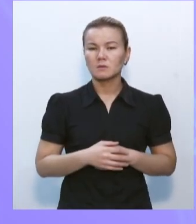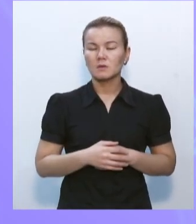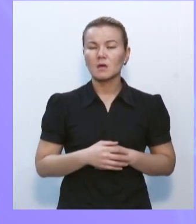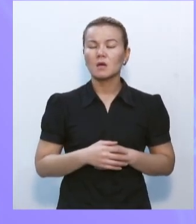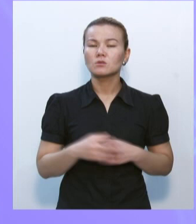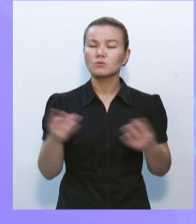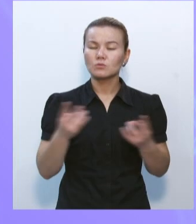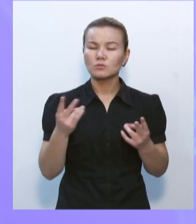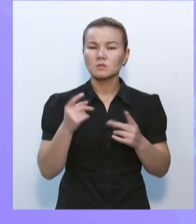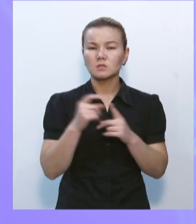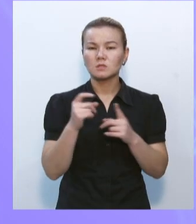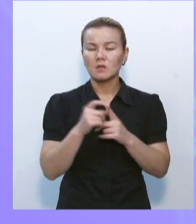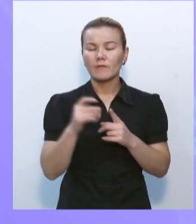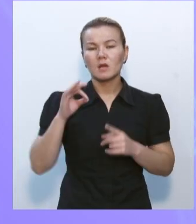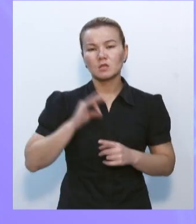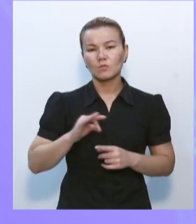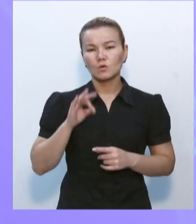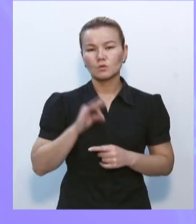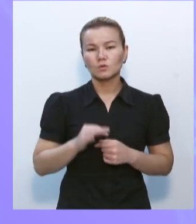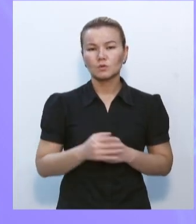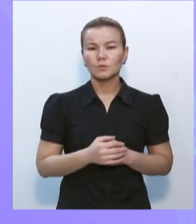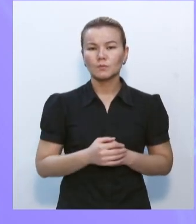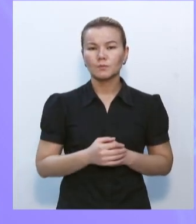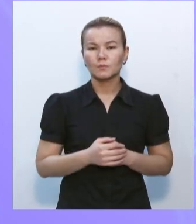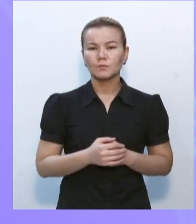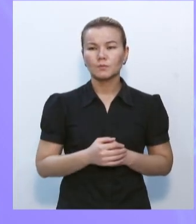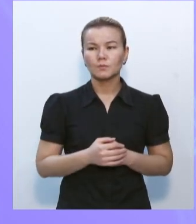Керектүү сөздөрдү пайдалан.